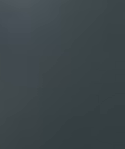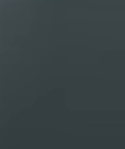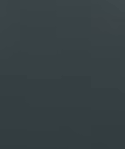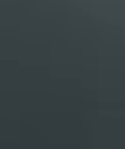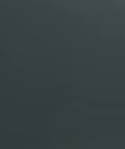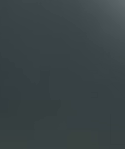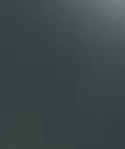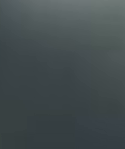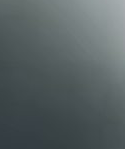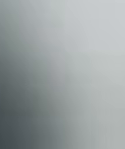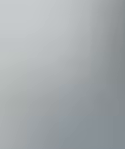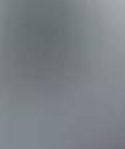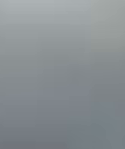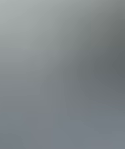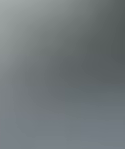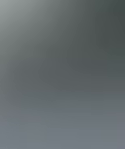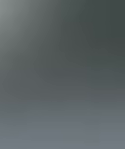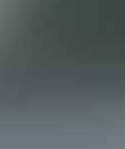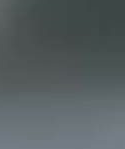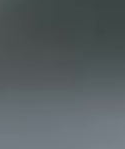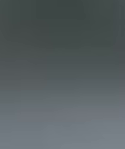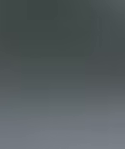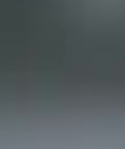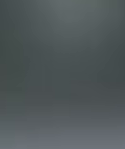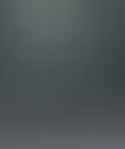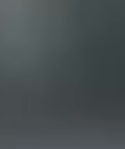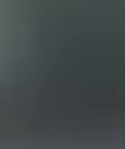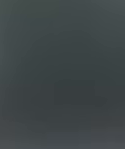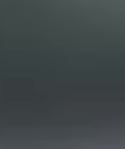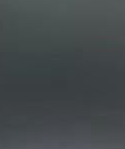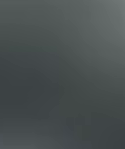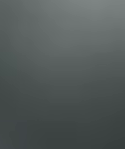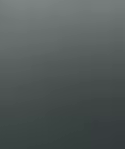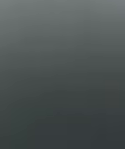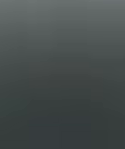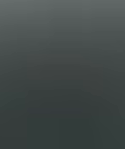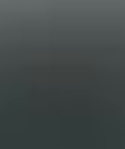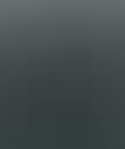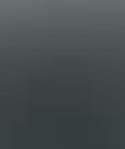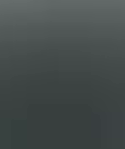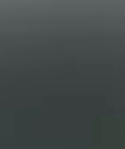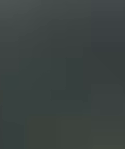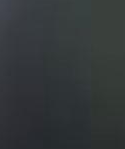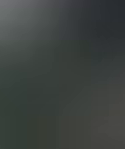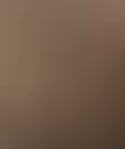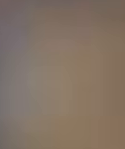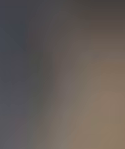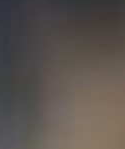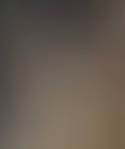mati. Korban sedang melakukan pelatihan resmi terakhir namun gagal mendarat di venue Bandara Malikus